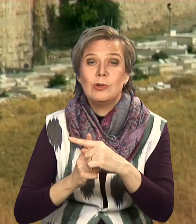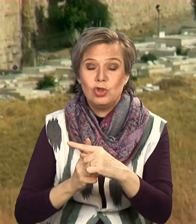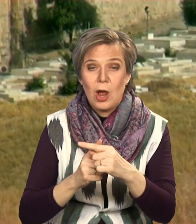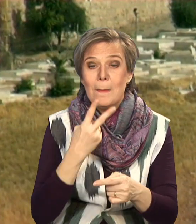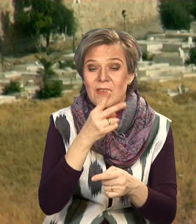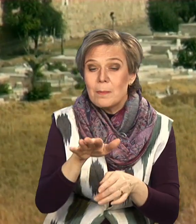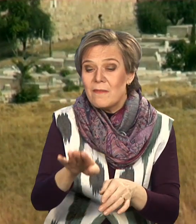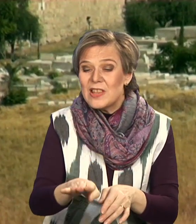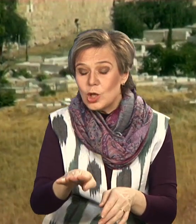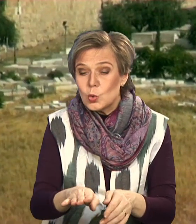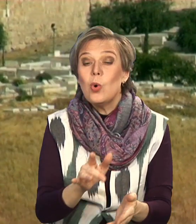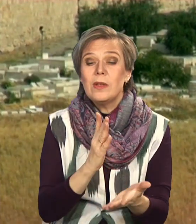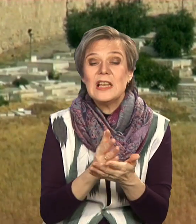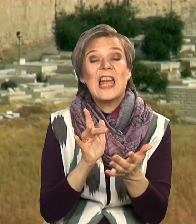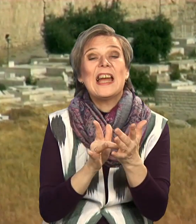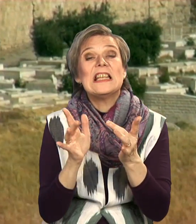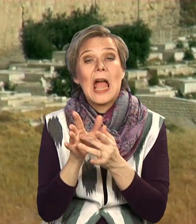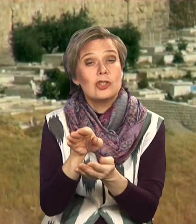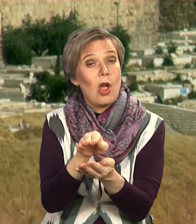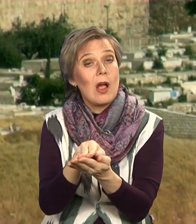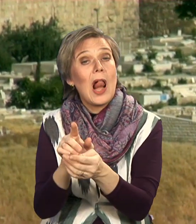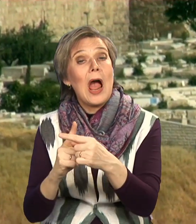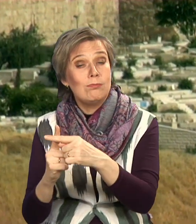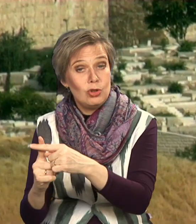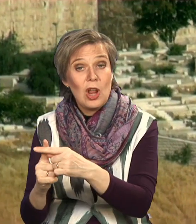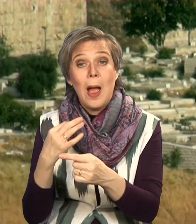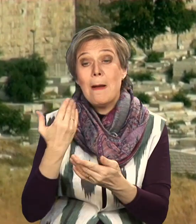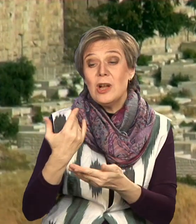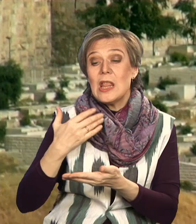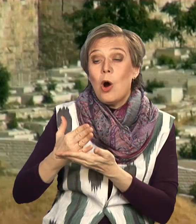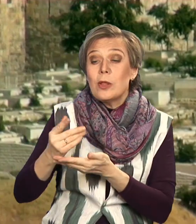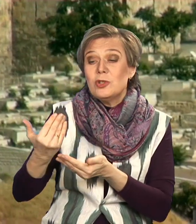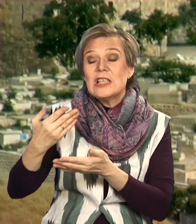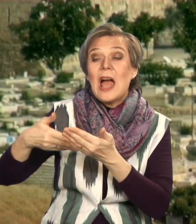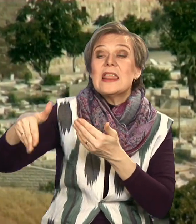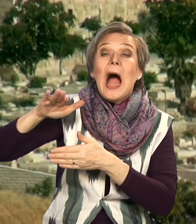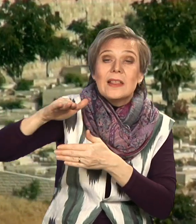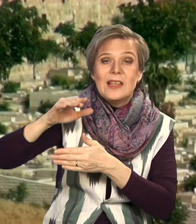вами внизу христианское кладбище, и мы находимся над иудейским кладбищем.